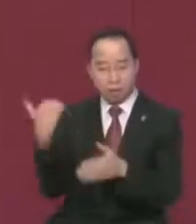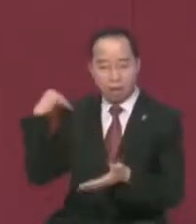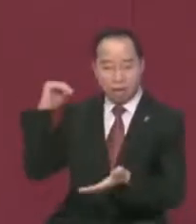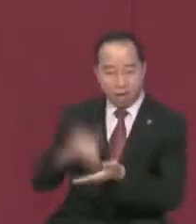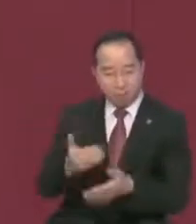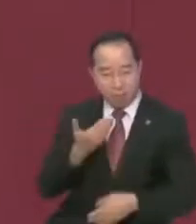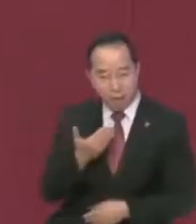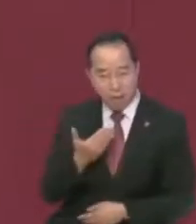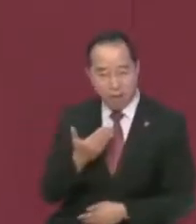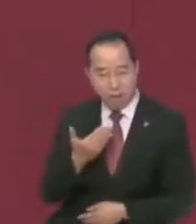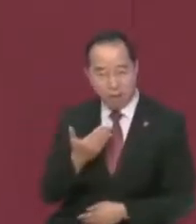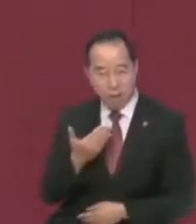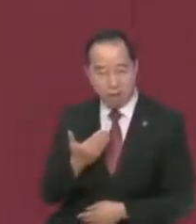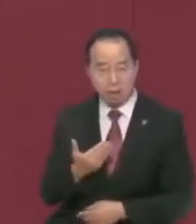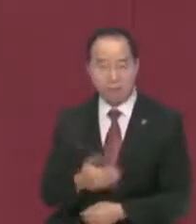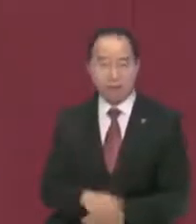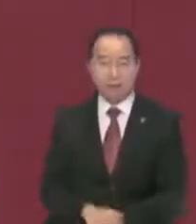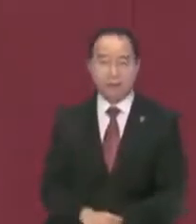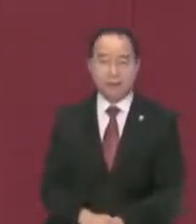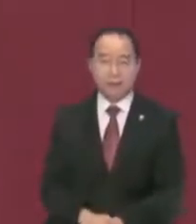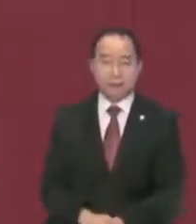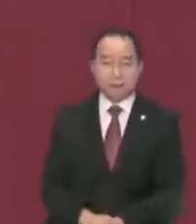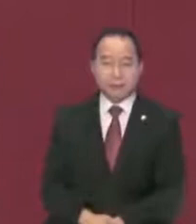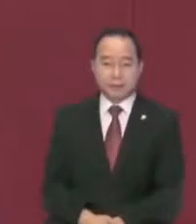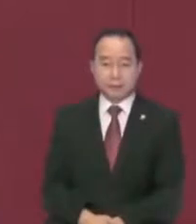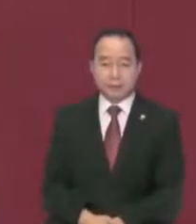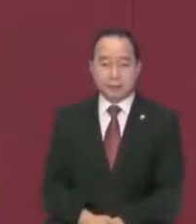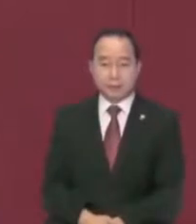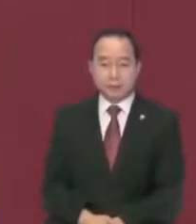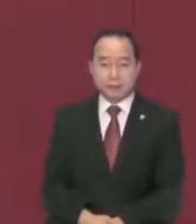이전으로 돌아갈 수 있을까요?